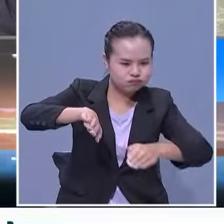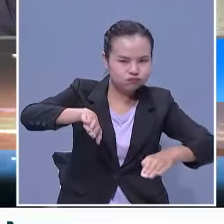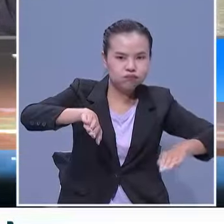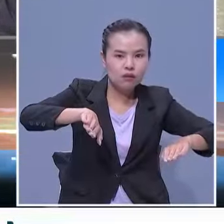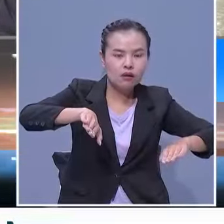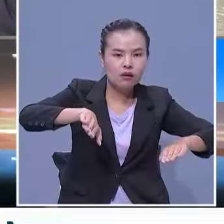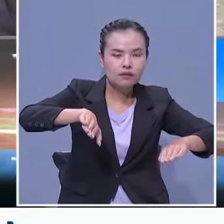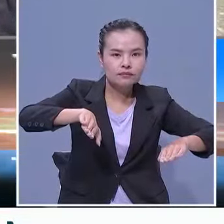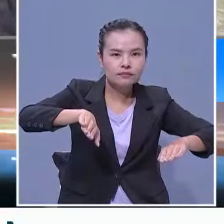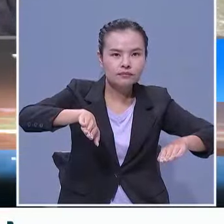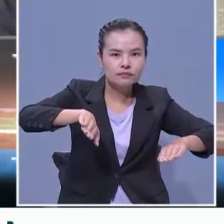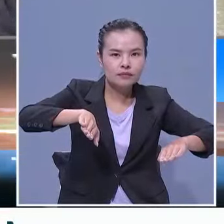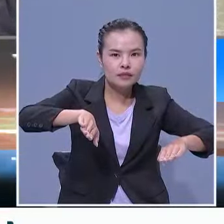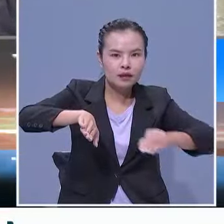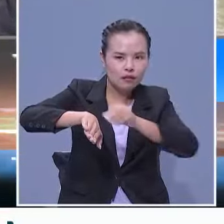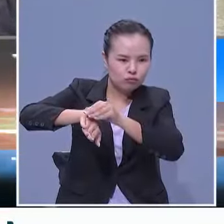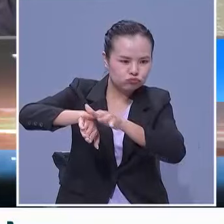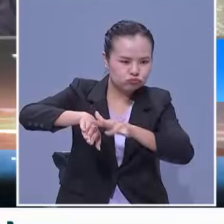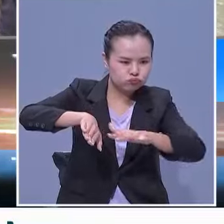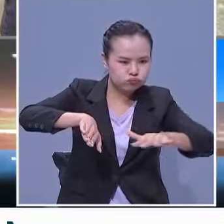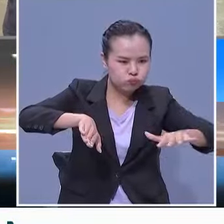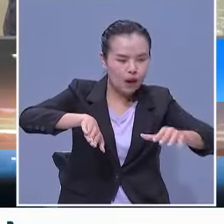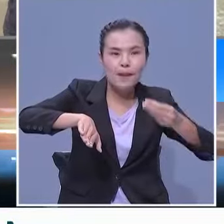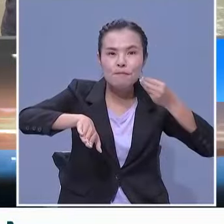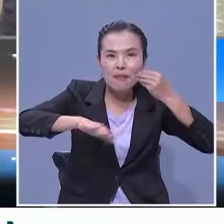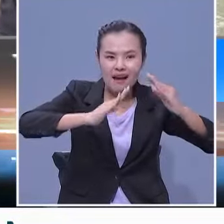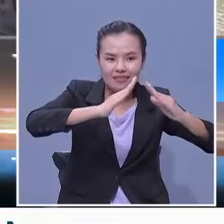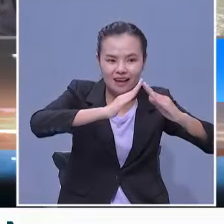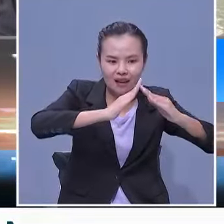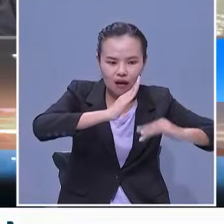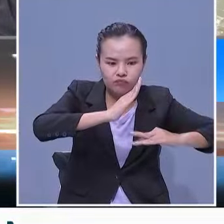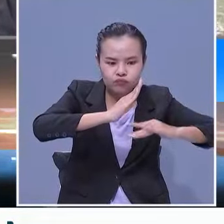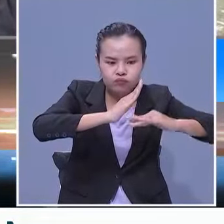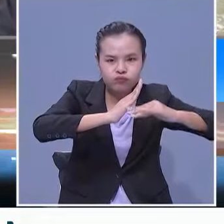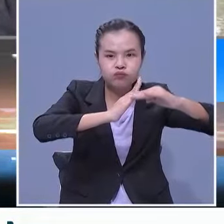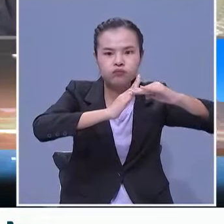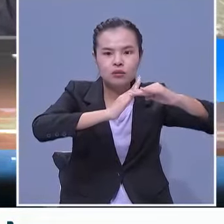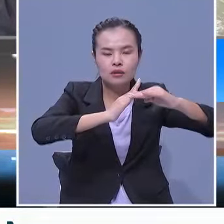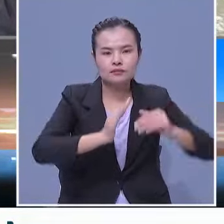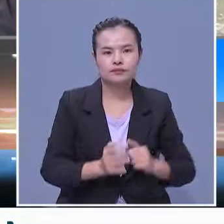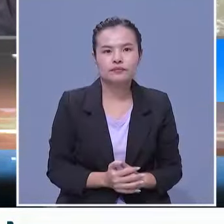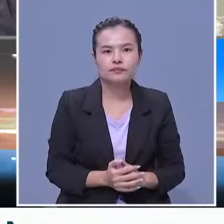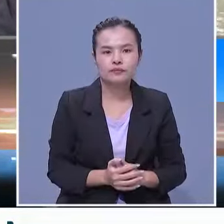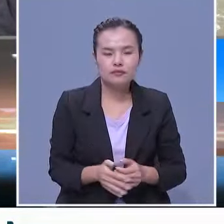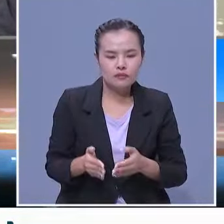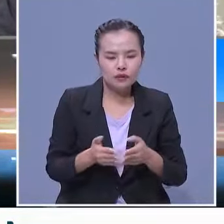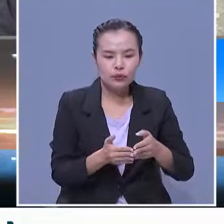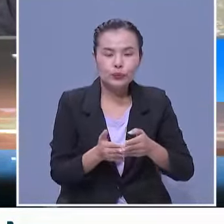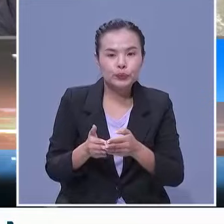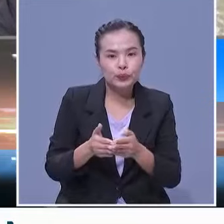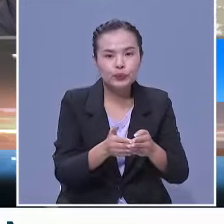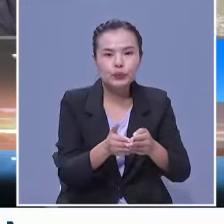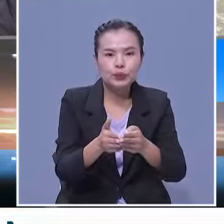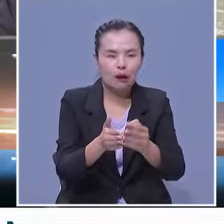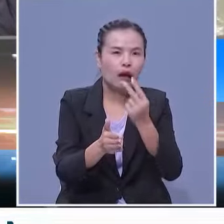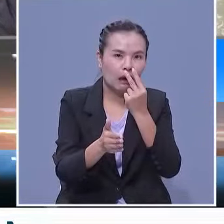ำเนี่ย อยู่ระดับท่วมเกือบมิดหลังคาอยู่แล้วนะคะซึ่งพอขับพอล่องเรือไปเรื่อยๆเนี่ยก็